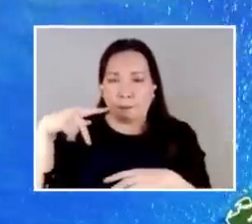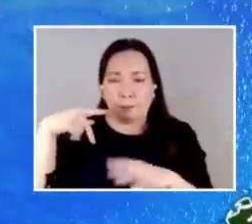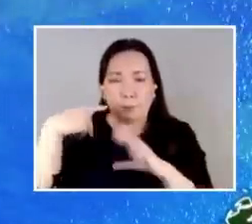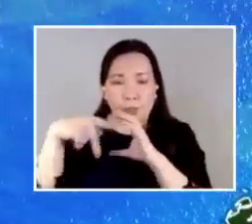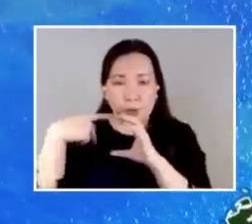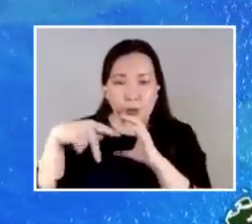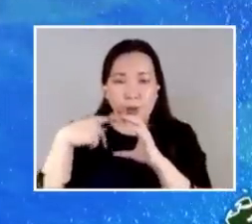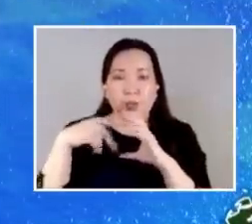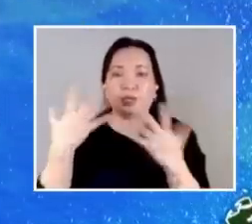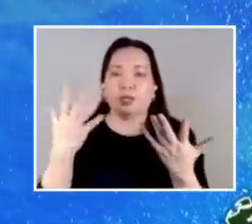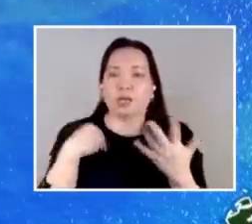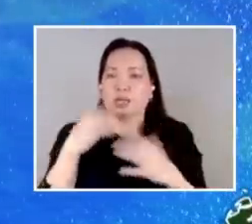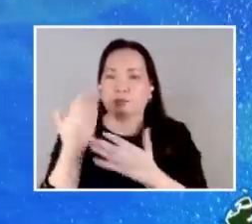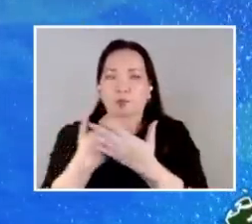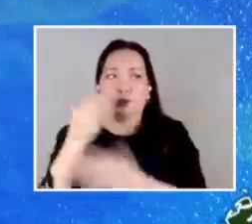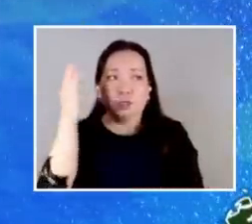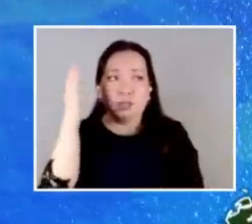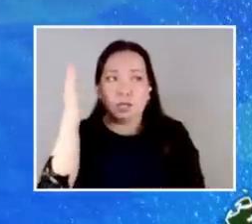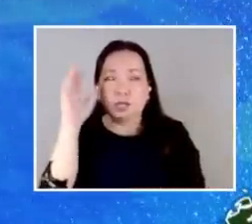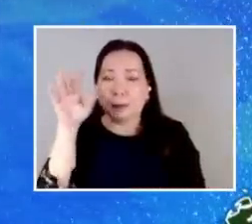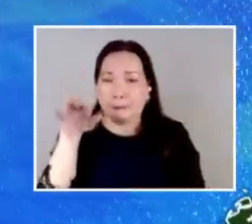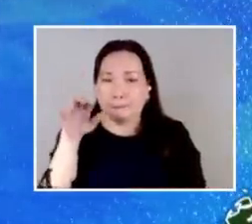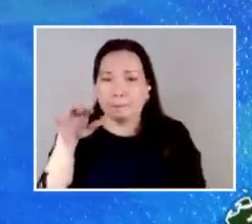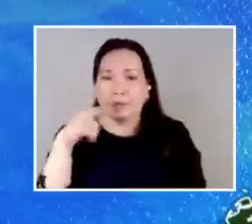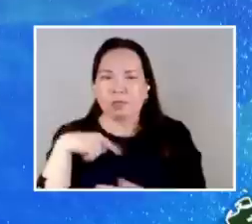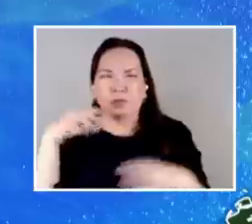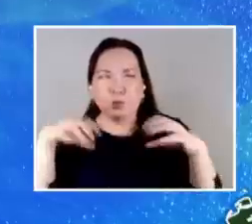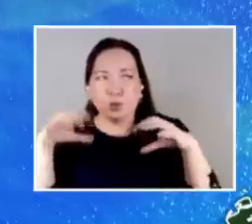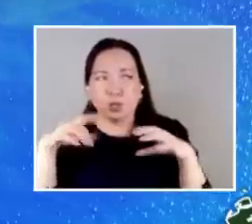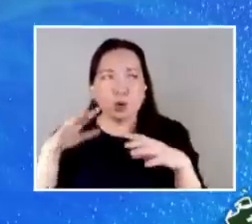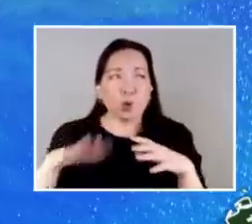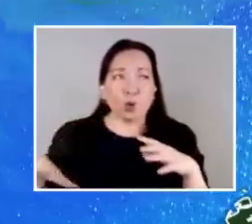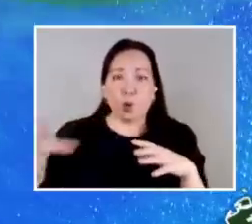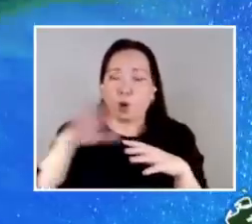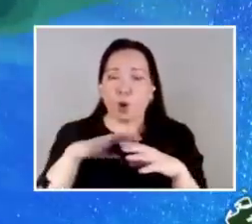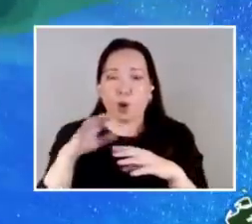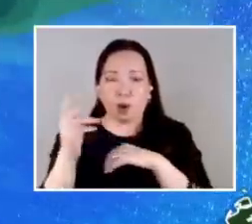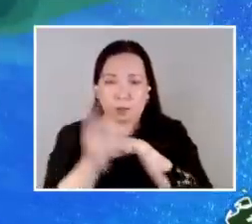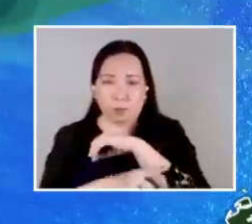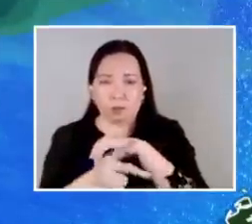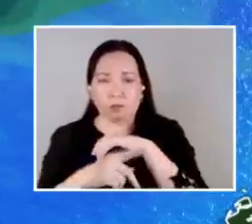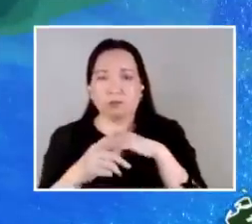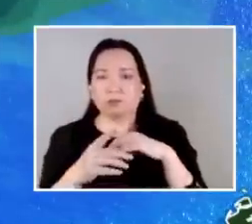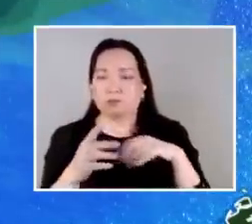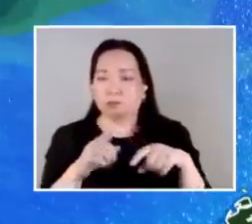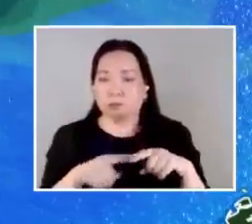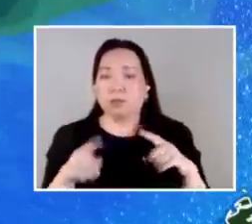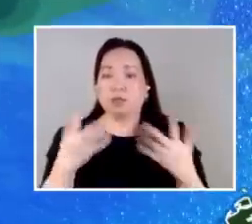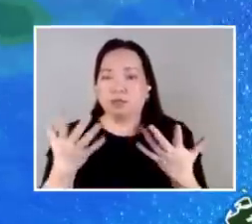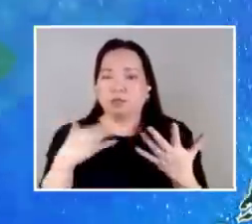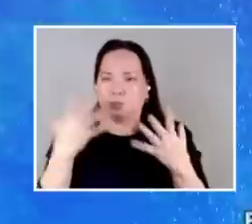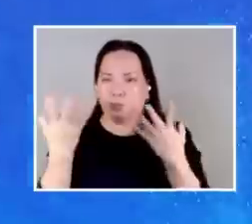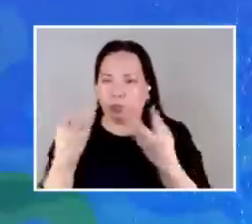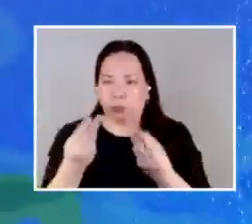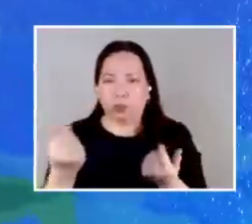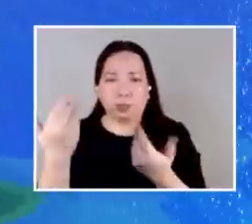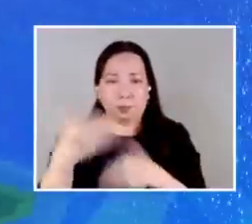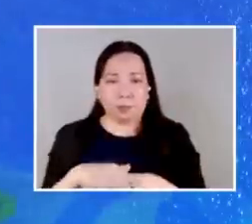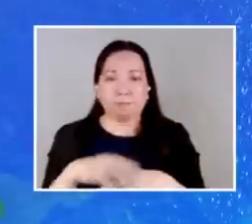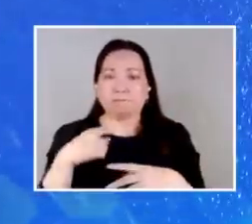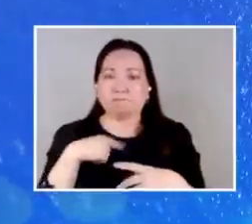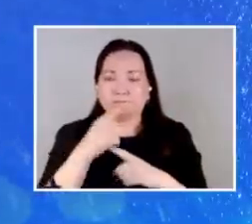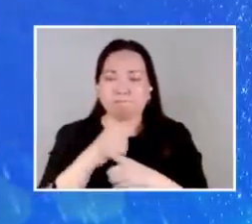magtanghali hanggang hapon, posible ang ulan sa halos buong probinsya pero mawawala rin pagsapit sapit ng gabi. Maaraw naman